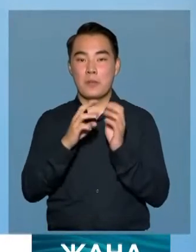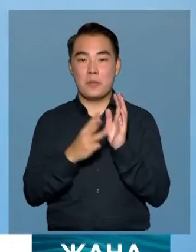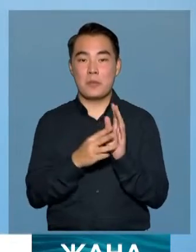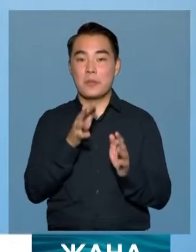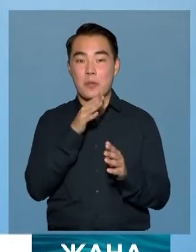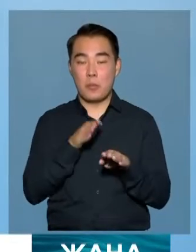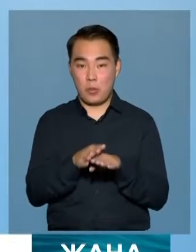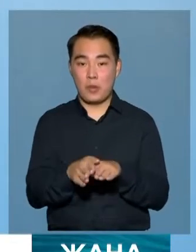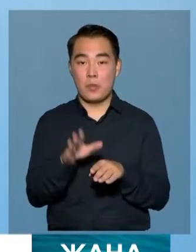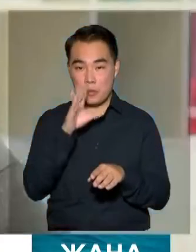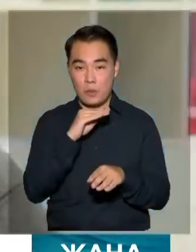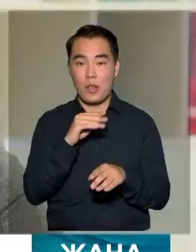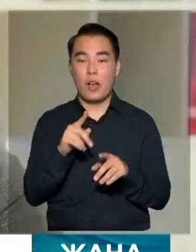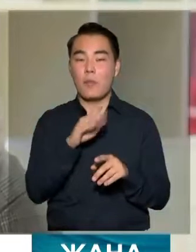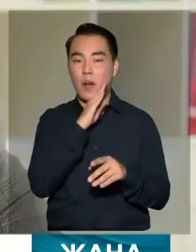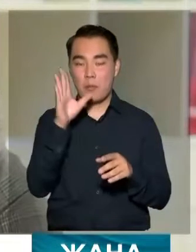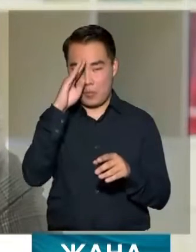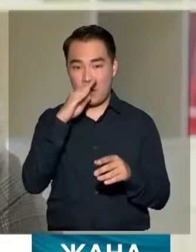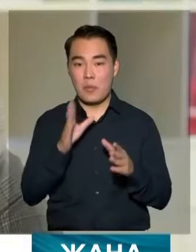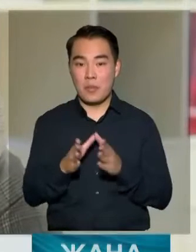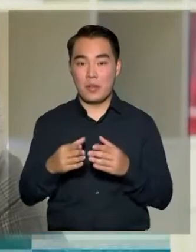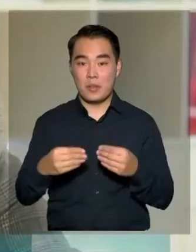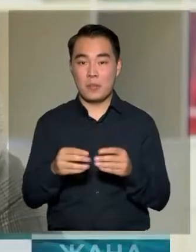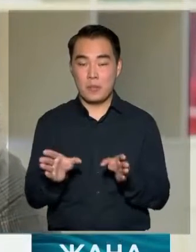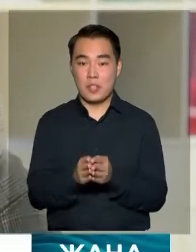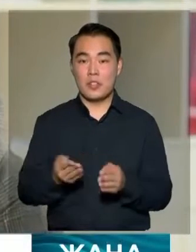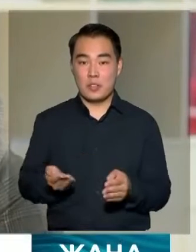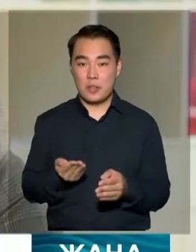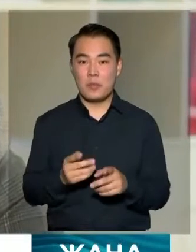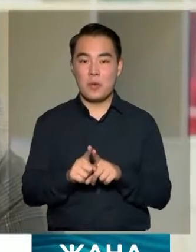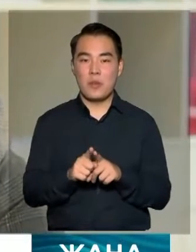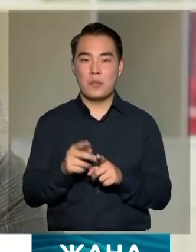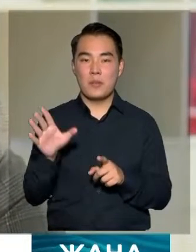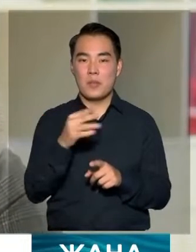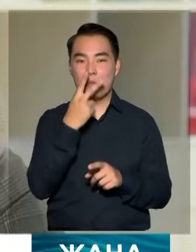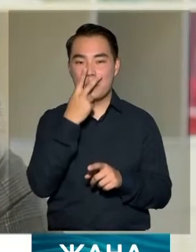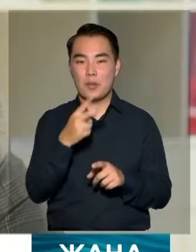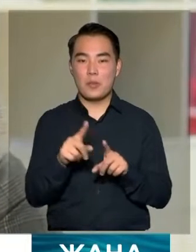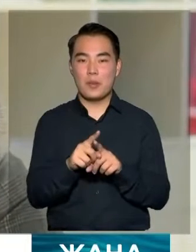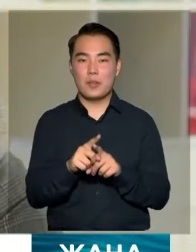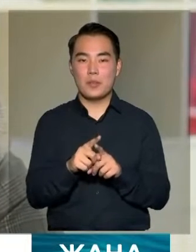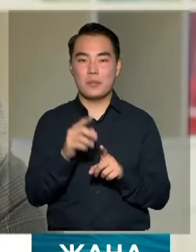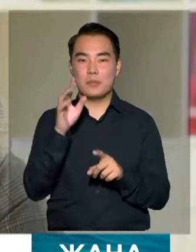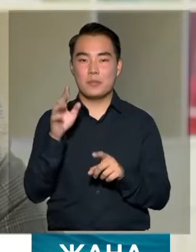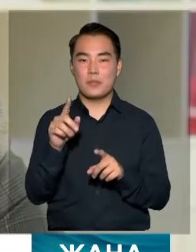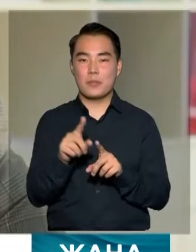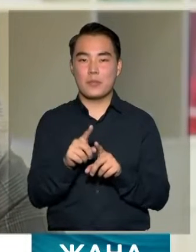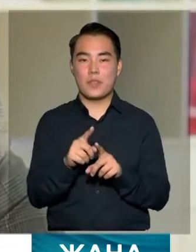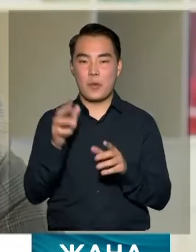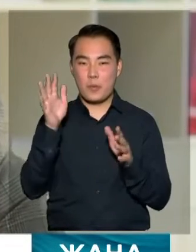да жақсы қасиет деп бағалайды. Қазақстанда менің тәжірибемде кімсіту көрген